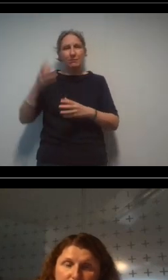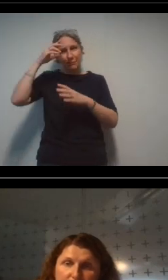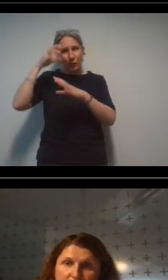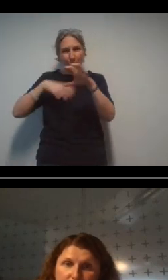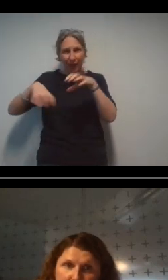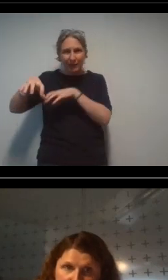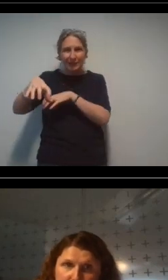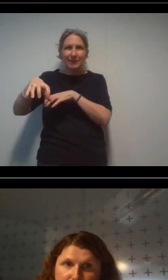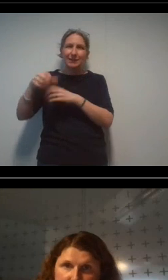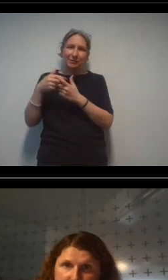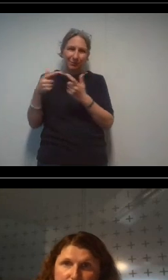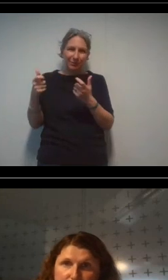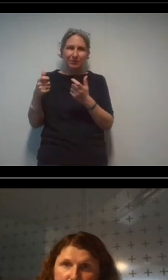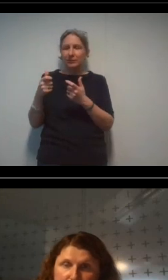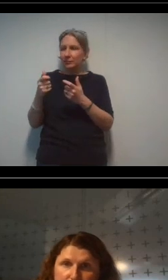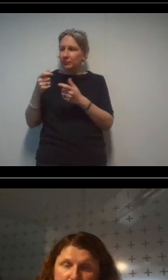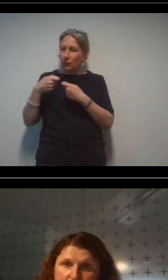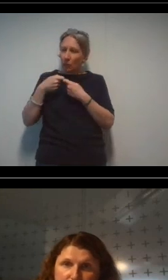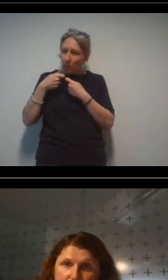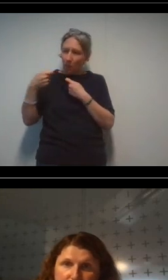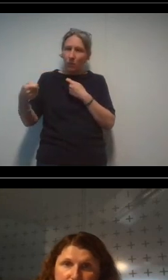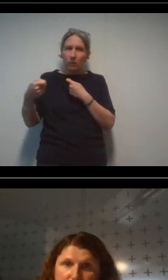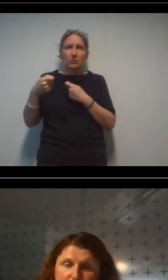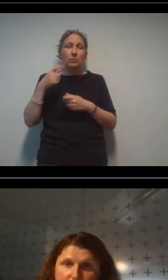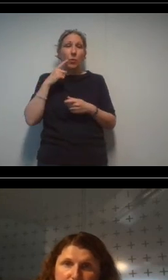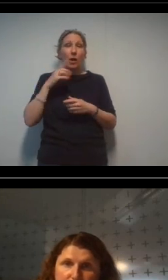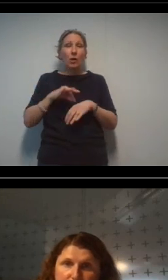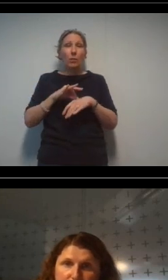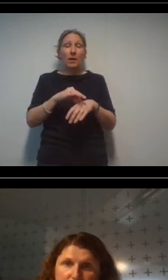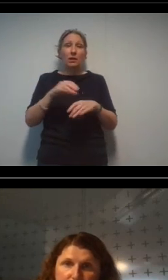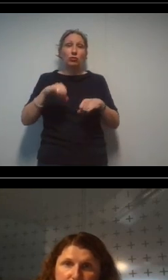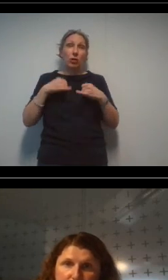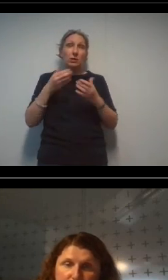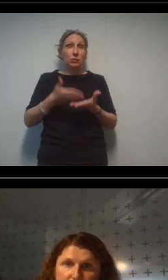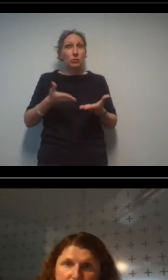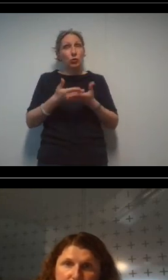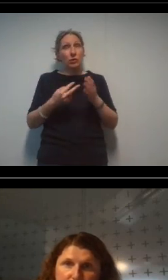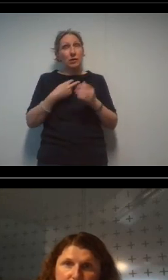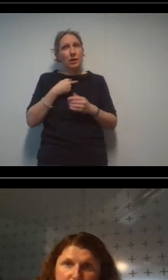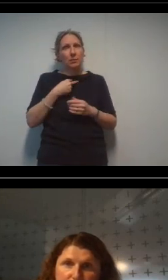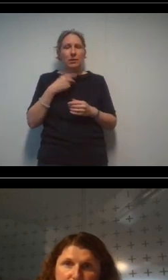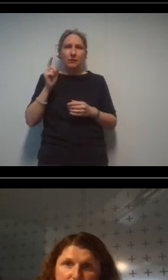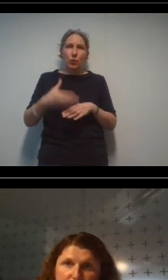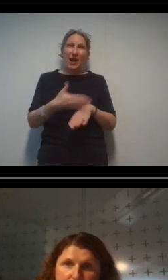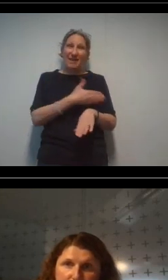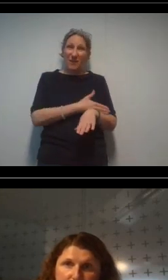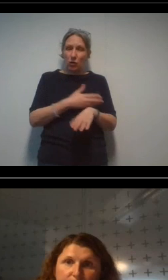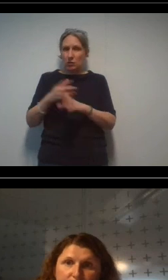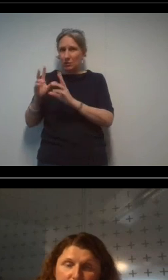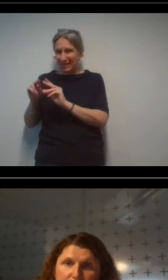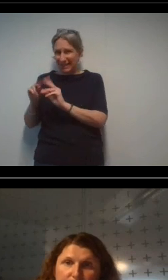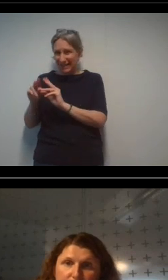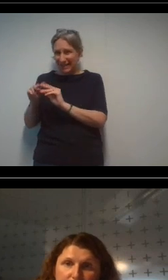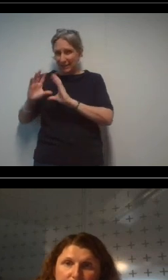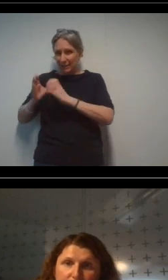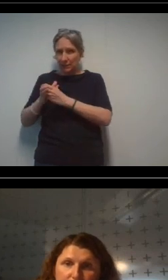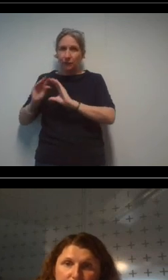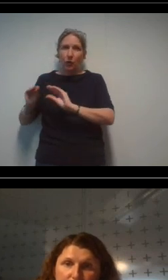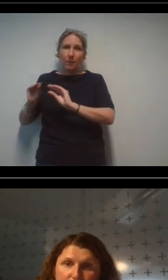un jeune dans la durée et un jeune en situation de handicap, eh bien, ça s'accompagne au préalable. Donc, on forme les